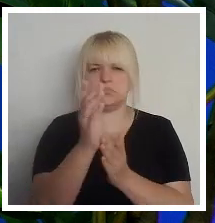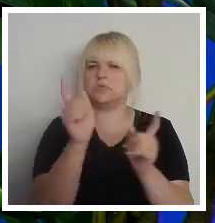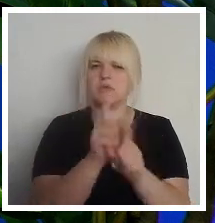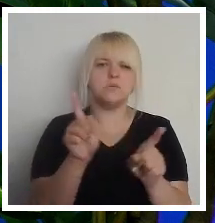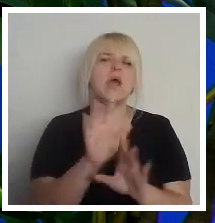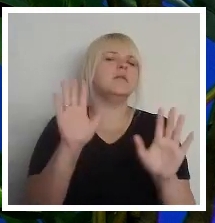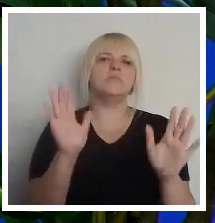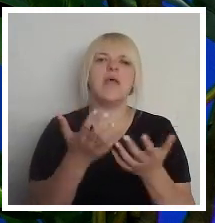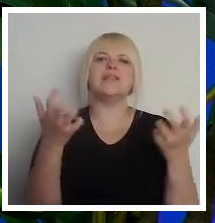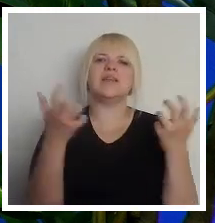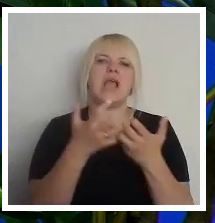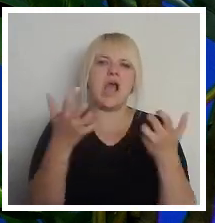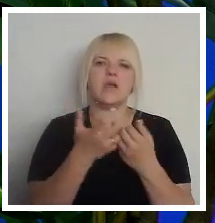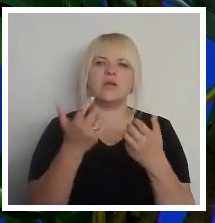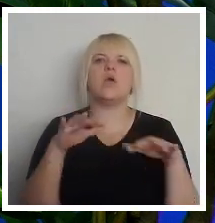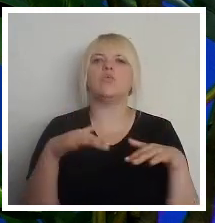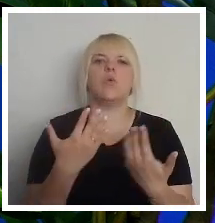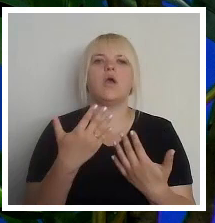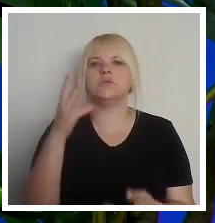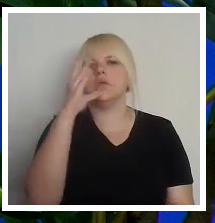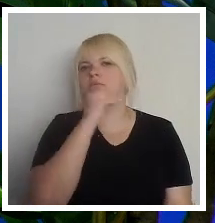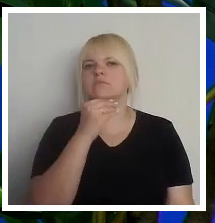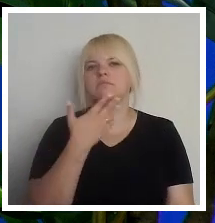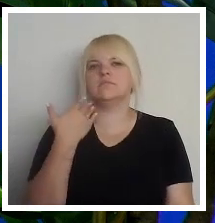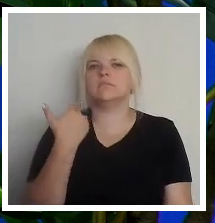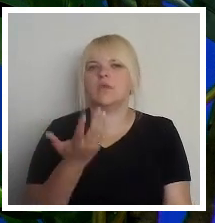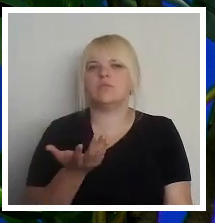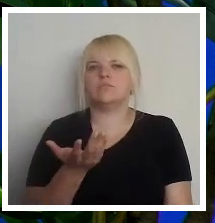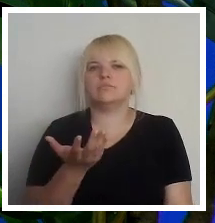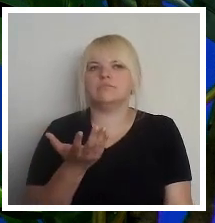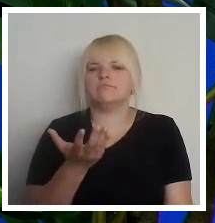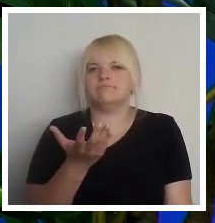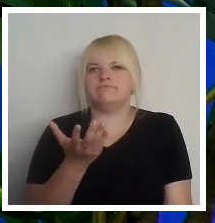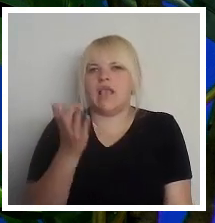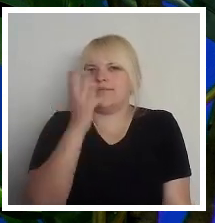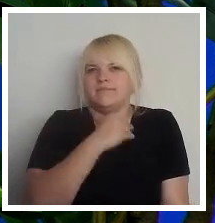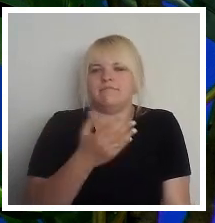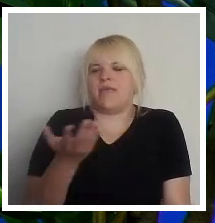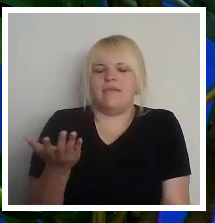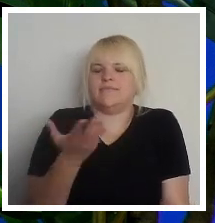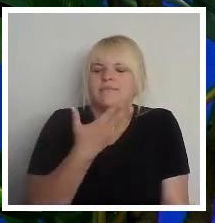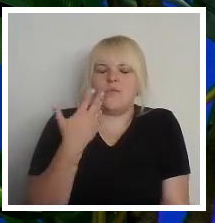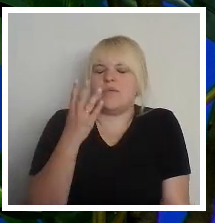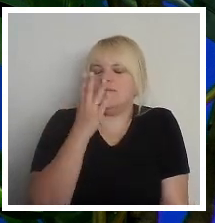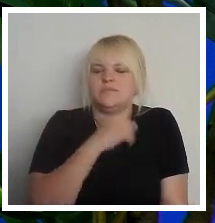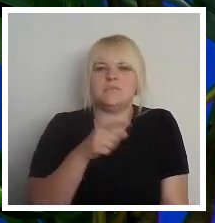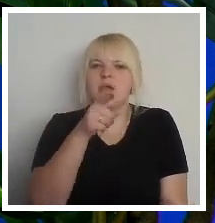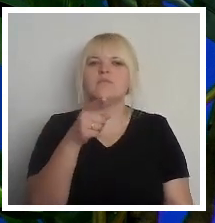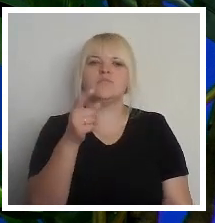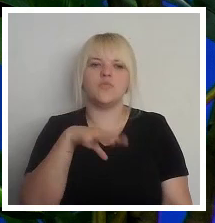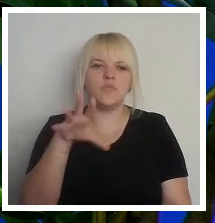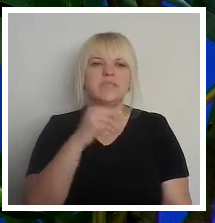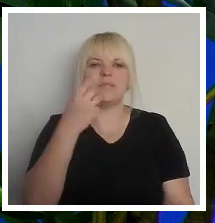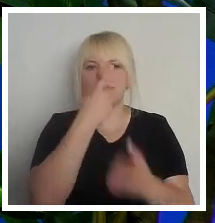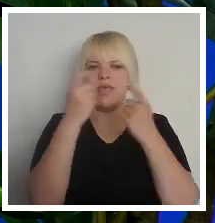no kara nogurt nav iespējams. Šeit ir tā medija atbildība, ko es minēju sākumā. Mums ir